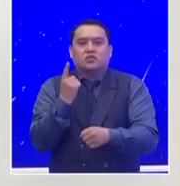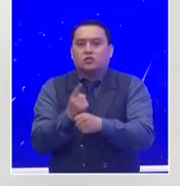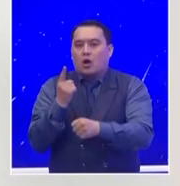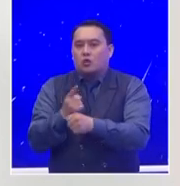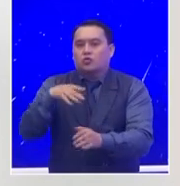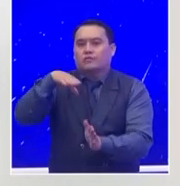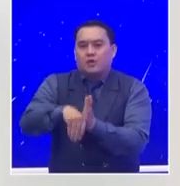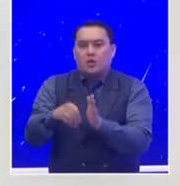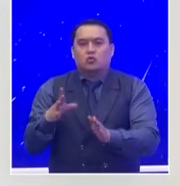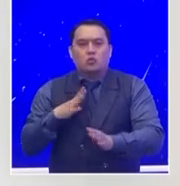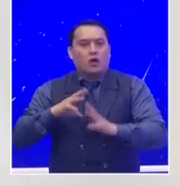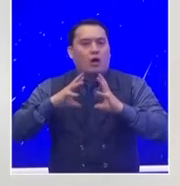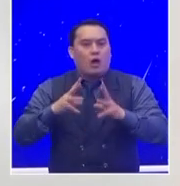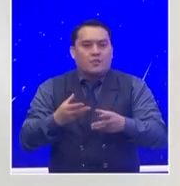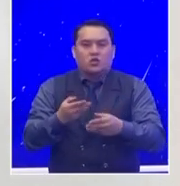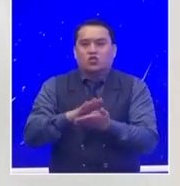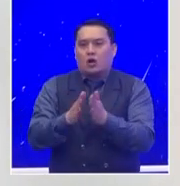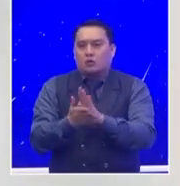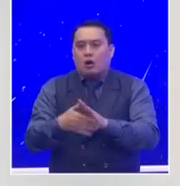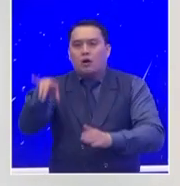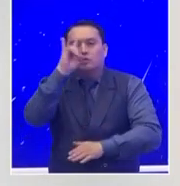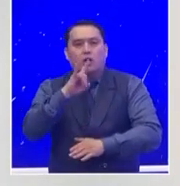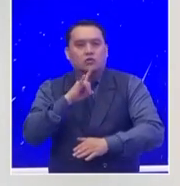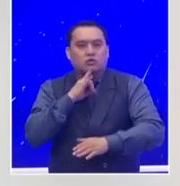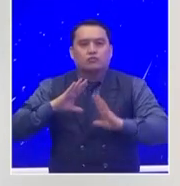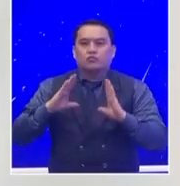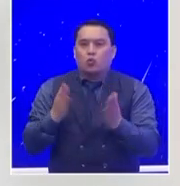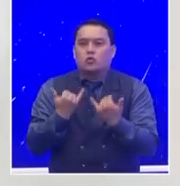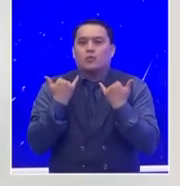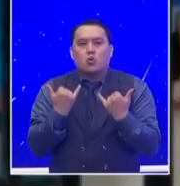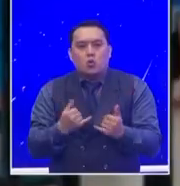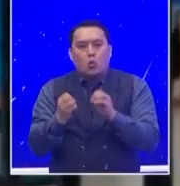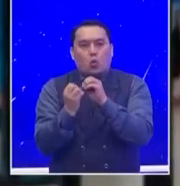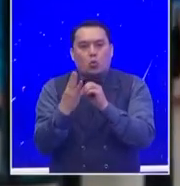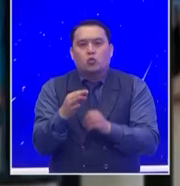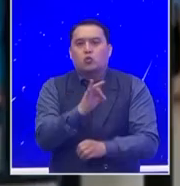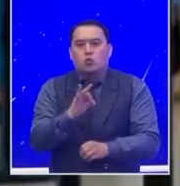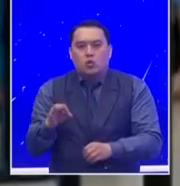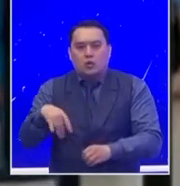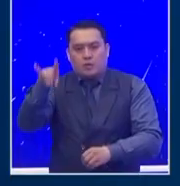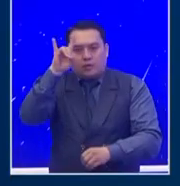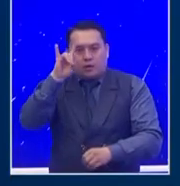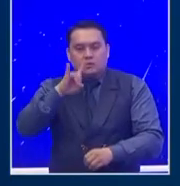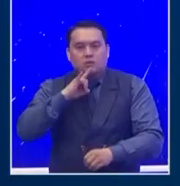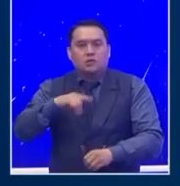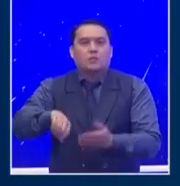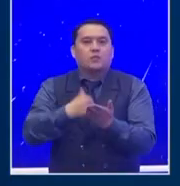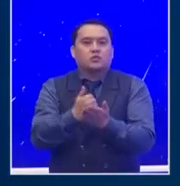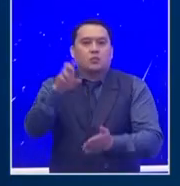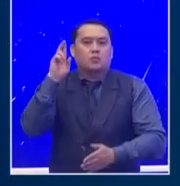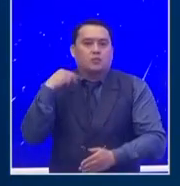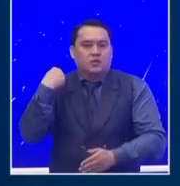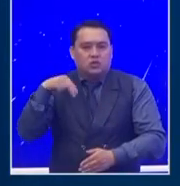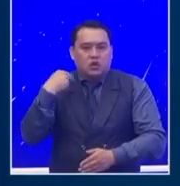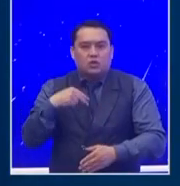шектеулер енгізілді. Әлемде қалыптасқан жағдайға әрі Қазақстандағы ахуалға орай бүгін 14:00-де мемлекет басшысы Қасым Жомарт Тоқаев